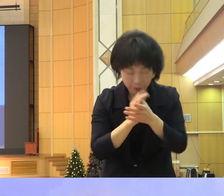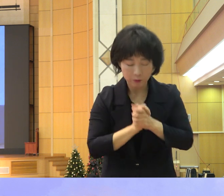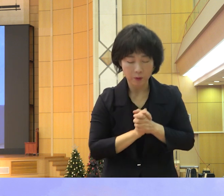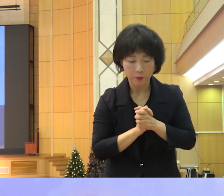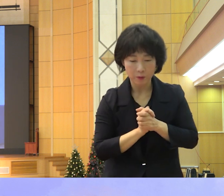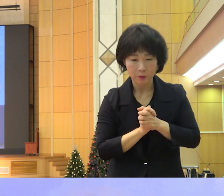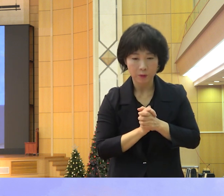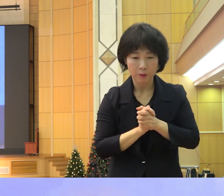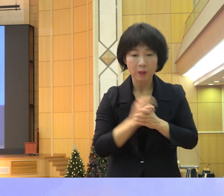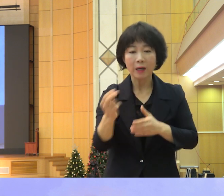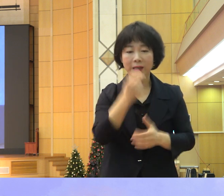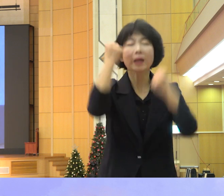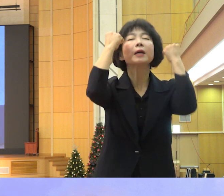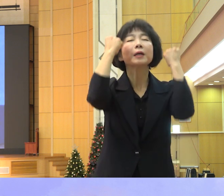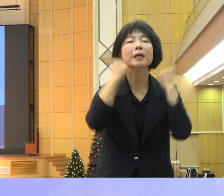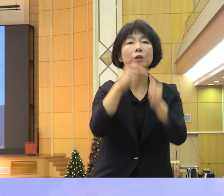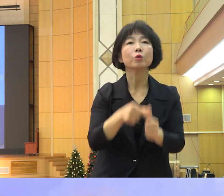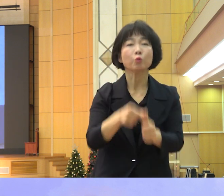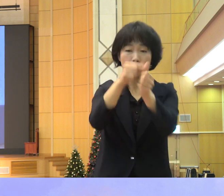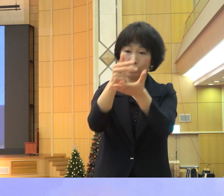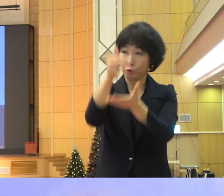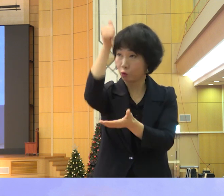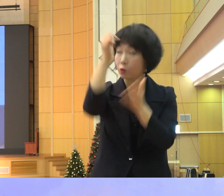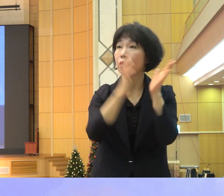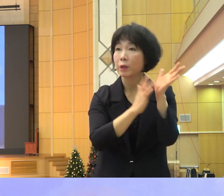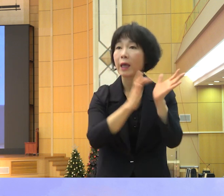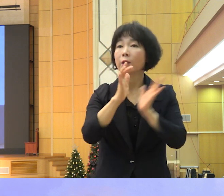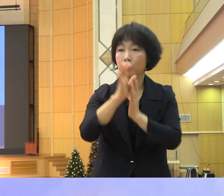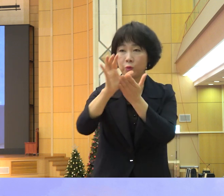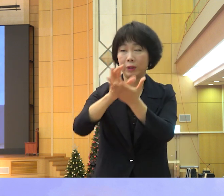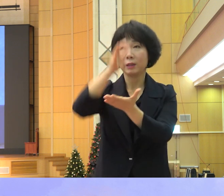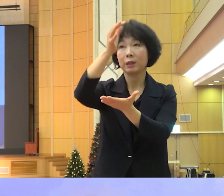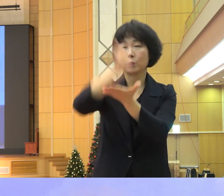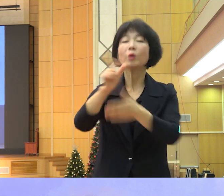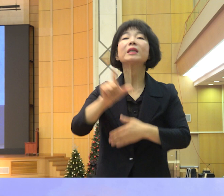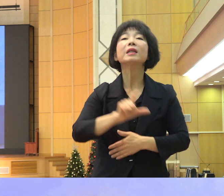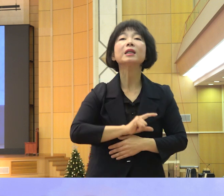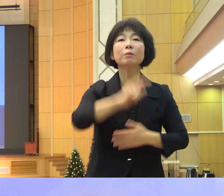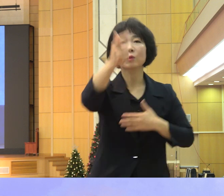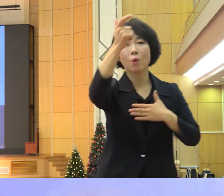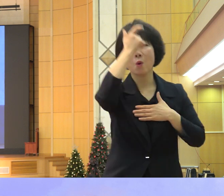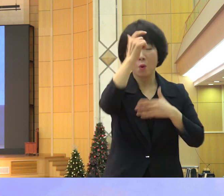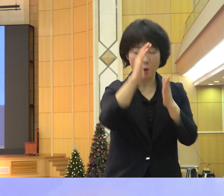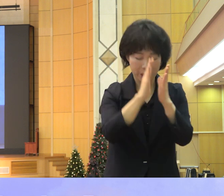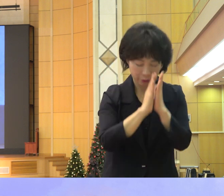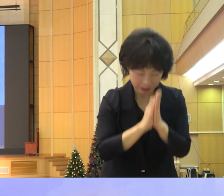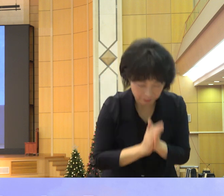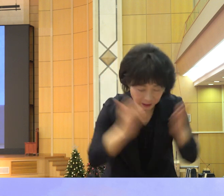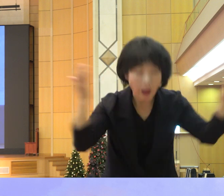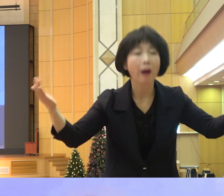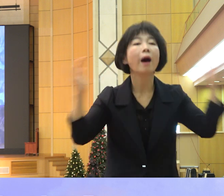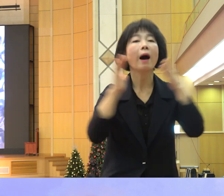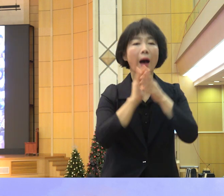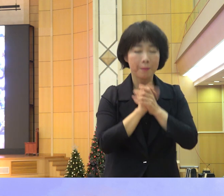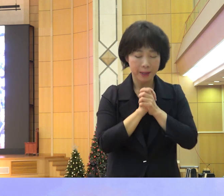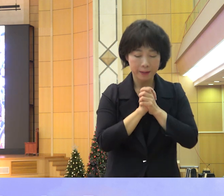주시옵소서. 살아계신 구주 예수 그리스도 이름으로 기도하옵나이다. 아멘.